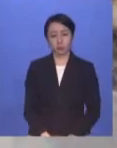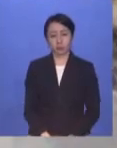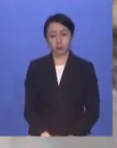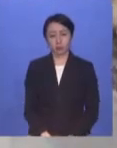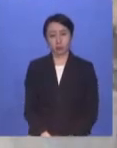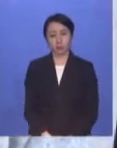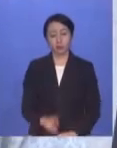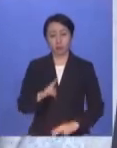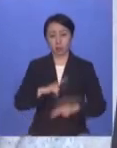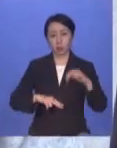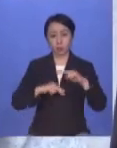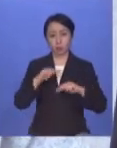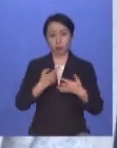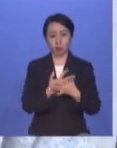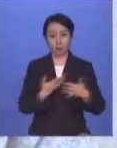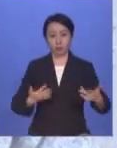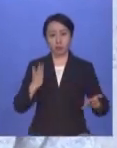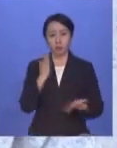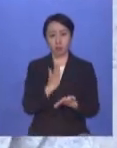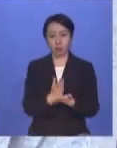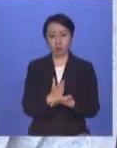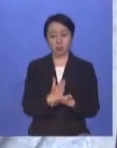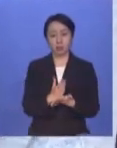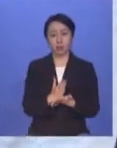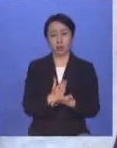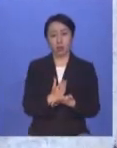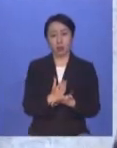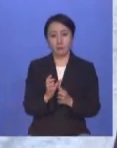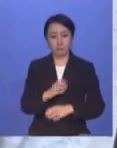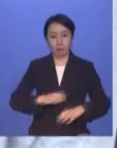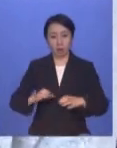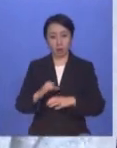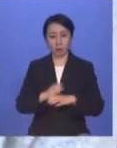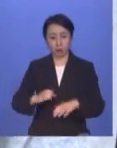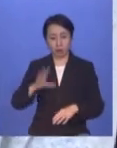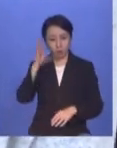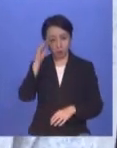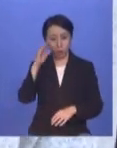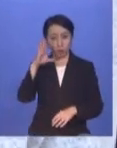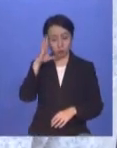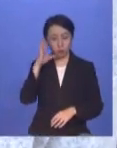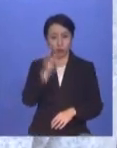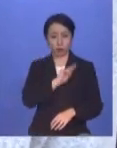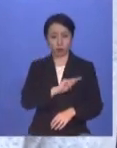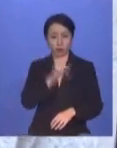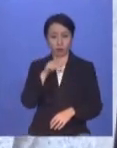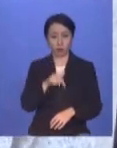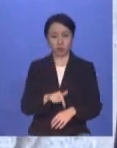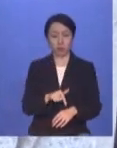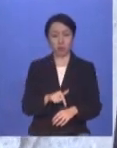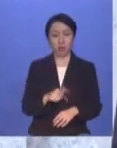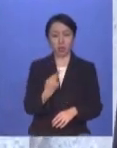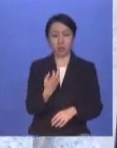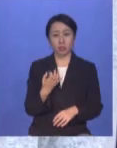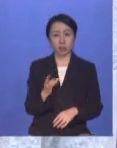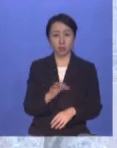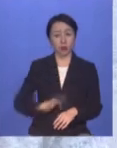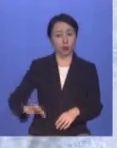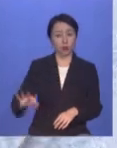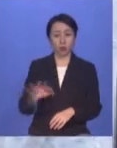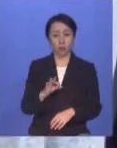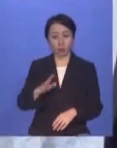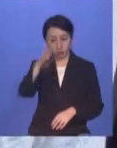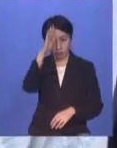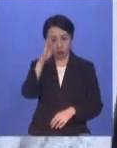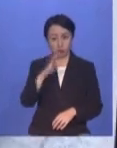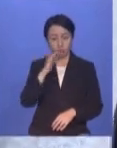утра до вечера. Құрылысқа керекті барлық материал жеткілікті. Мехбригада күні-түні тынбай еңбектеніп жатыр. Жалпы Шалақын ауданынан келген